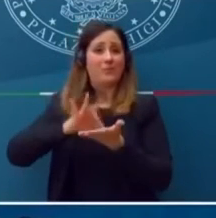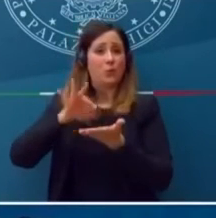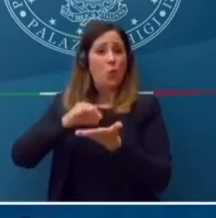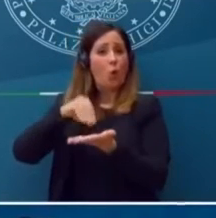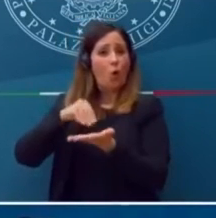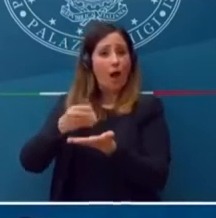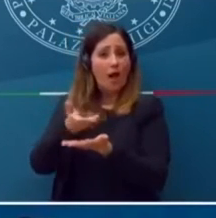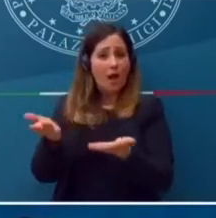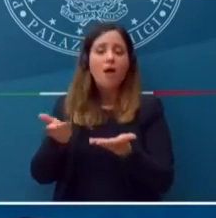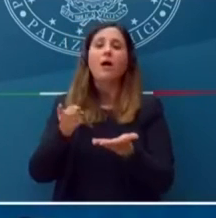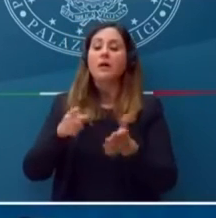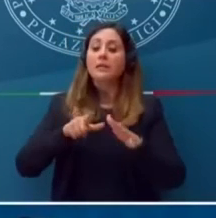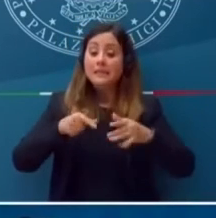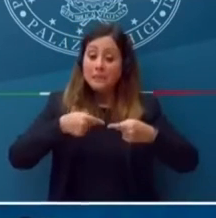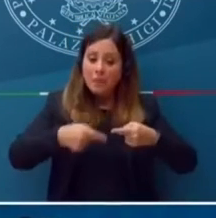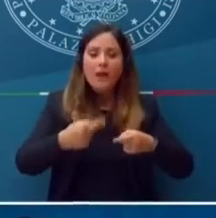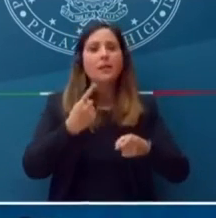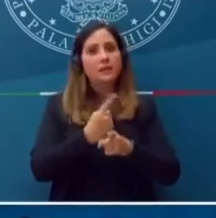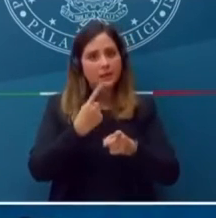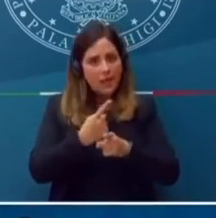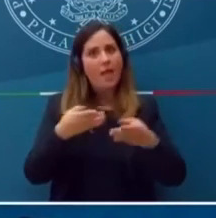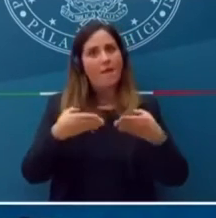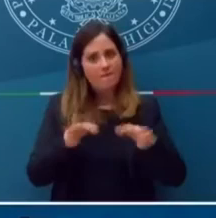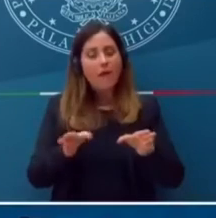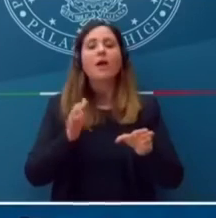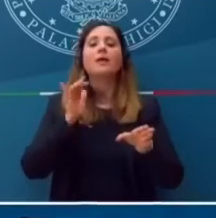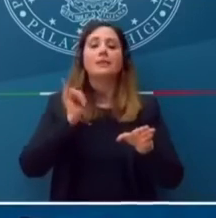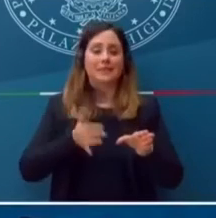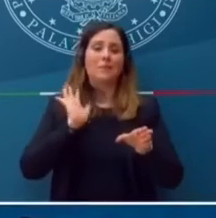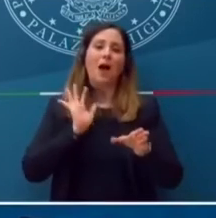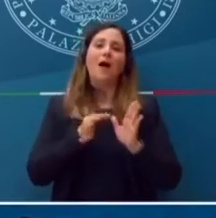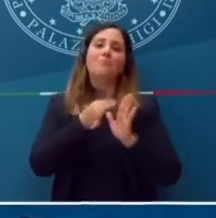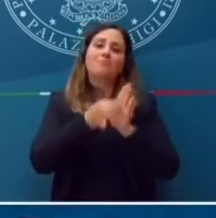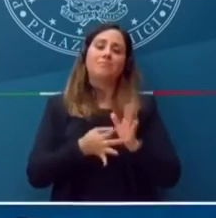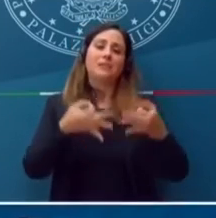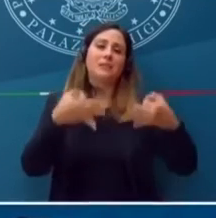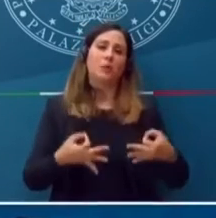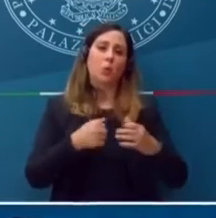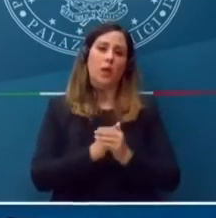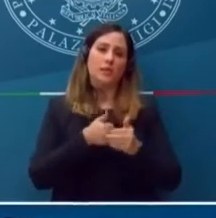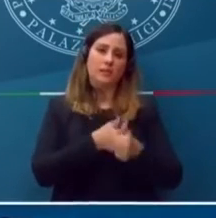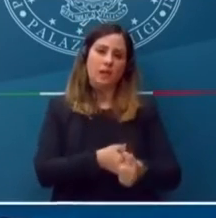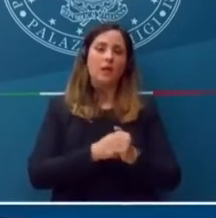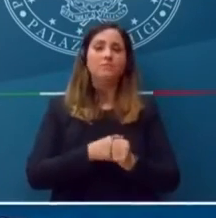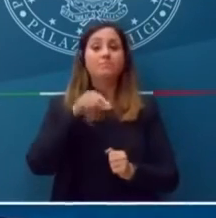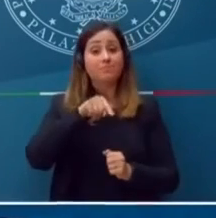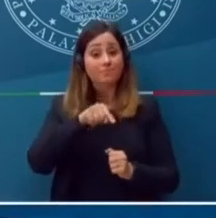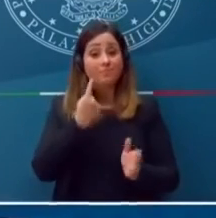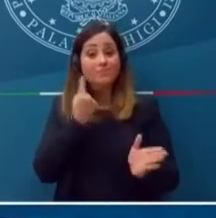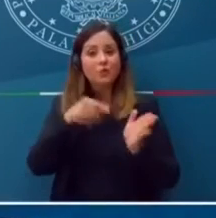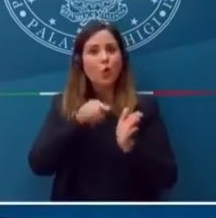prossime settimane devono essere di riaperture, ma riaperture in sicurezza. E qui torno al punto che ho detto prima, che ho fatto